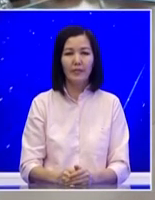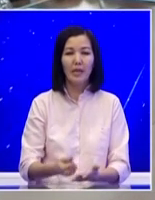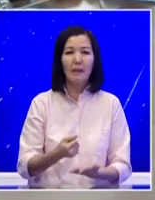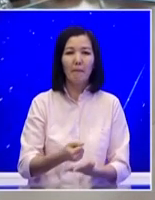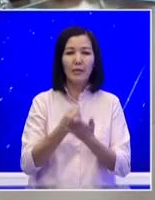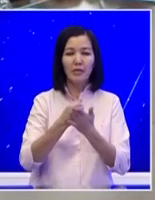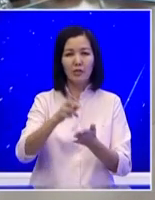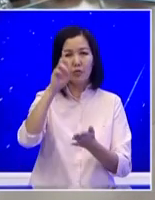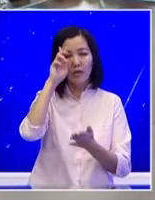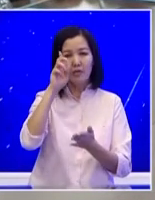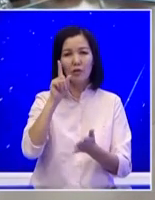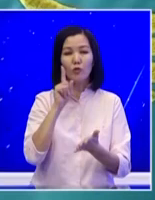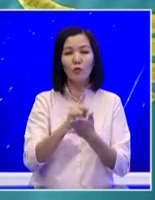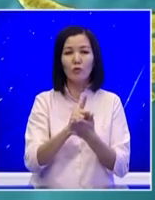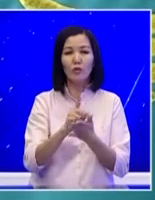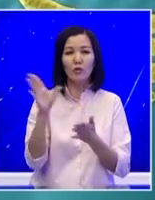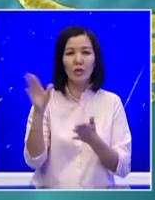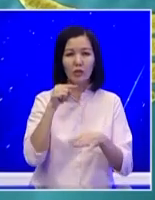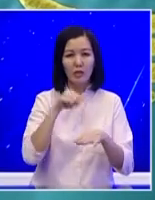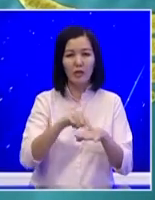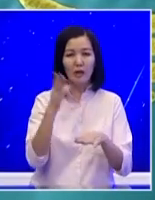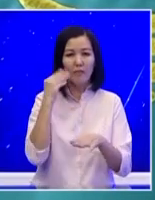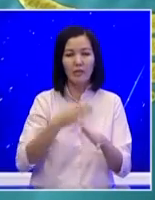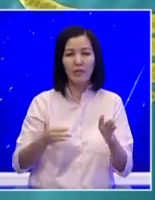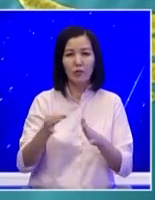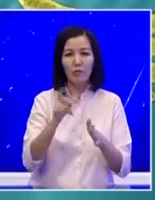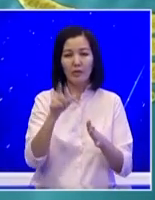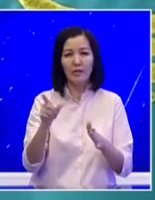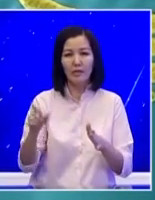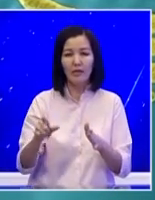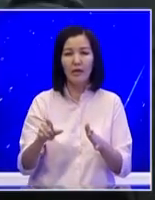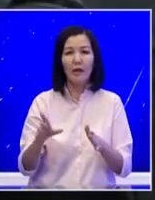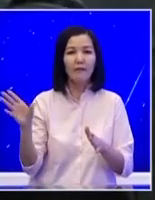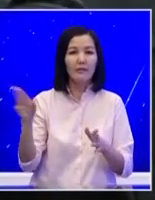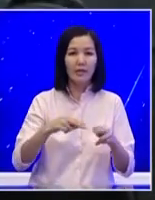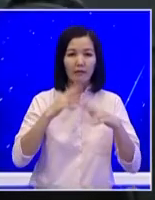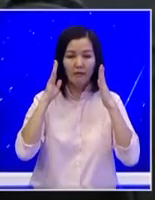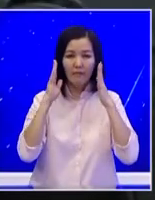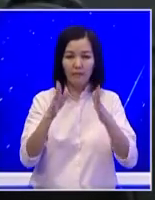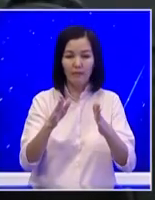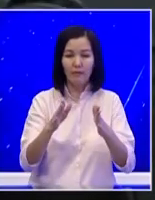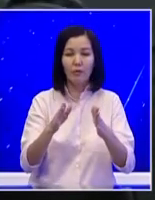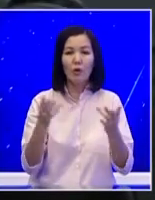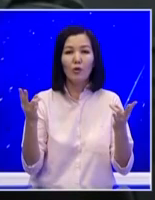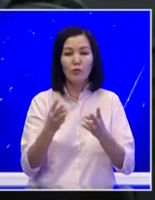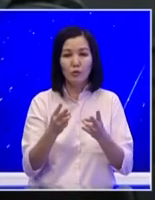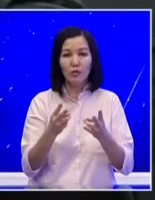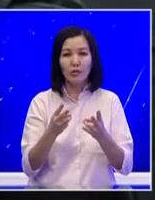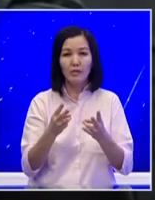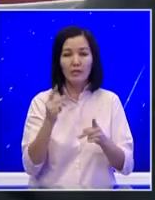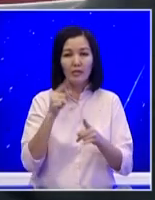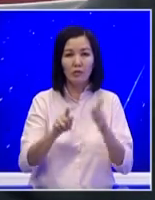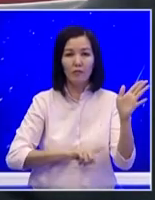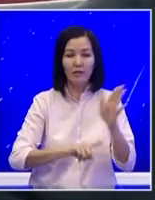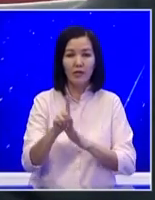Поддержку со стороны государства должен ощутить каждый житель Алматинской области. Никого нельзя оставлять без внимания. Именно с этих слов